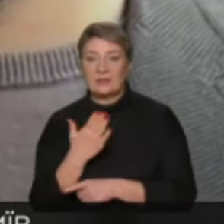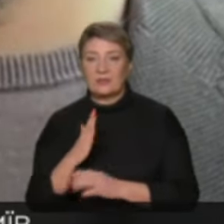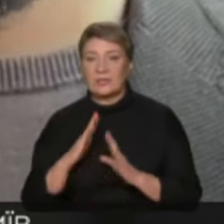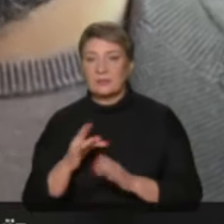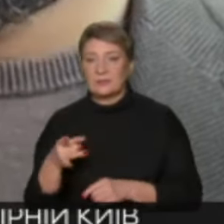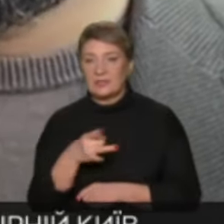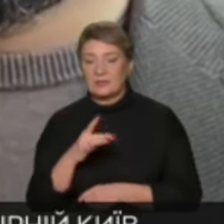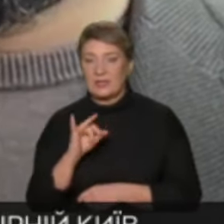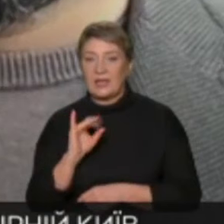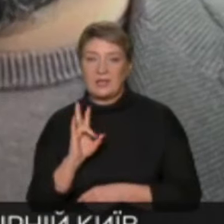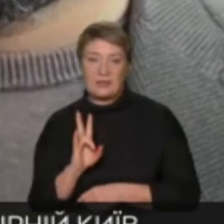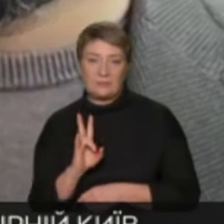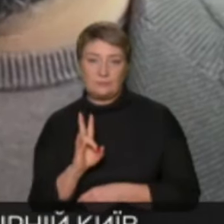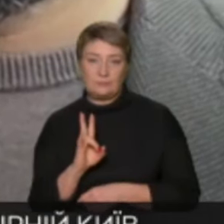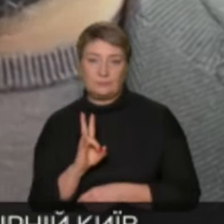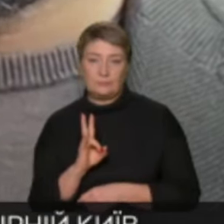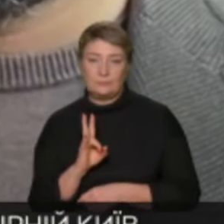Республика Иран